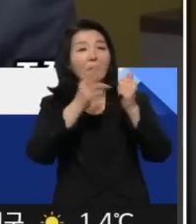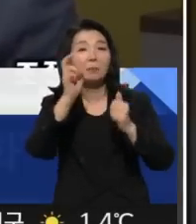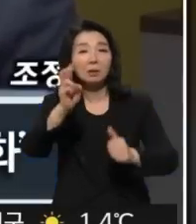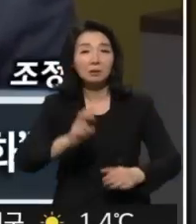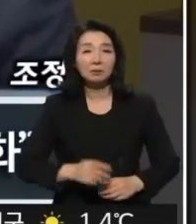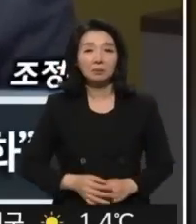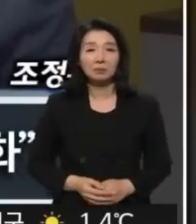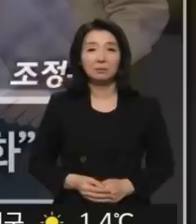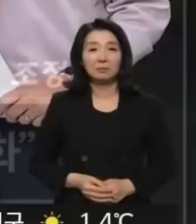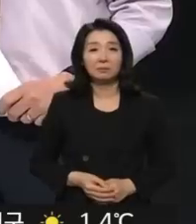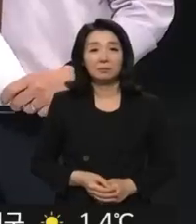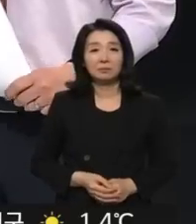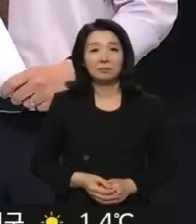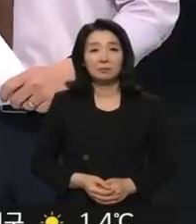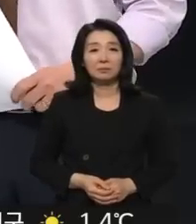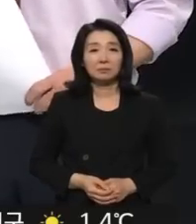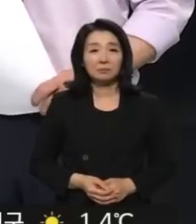않겠습니까?